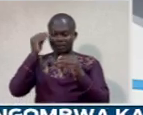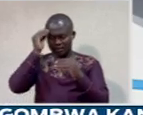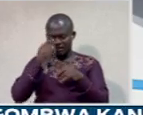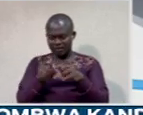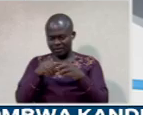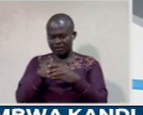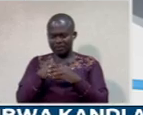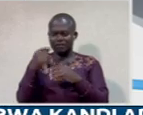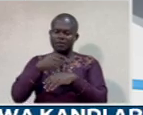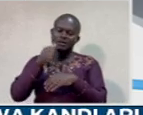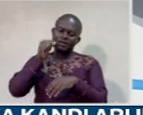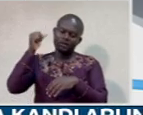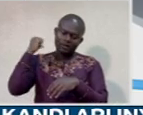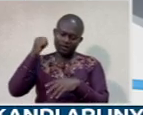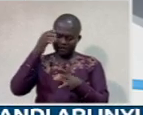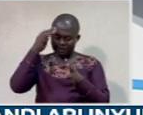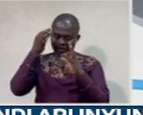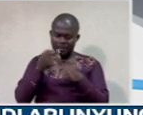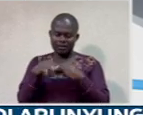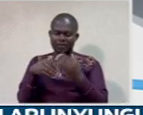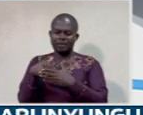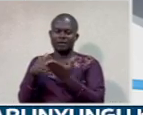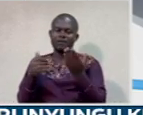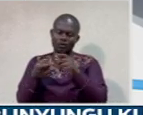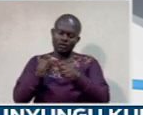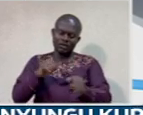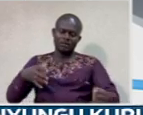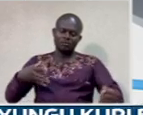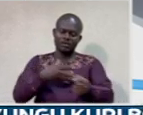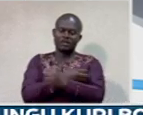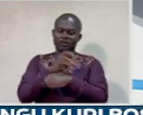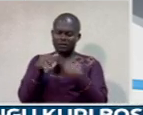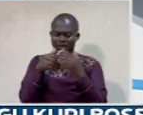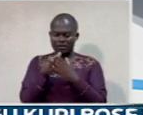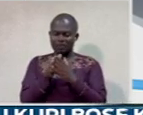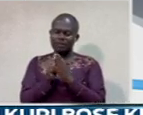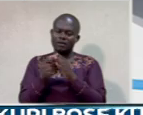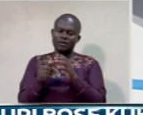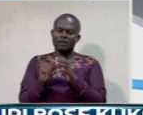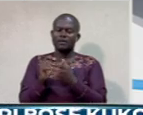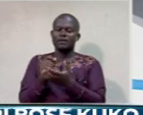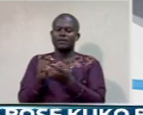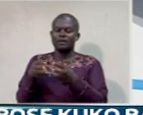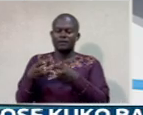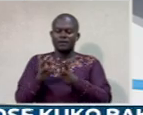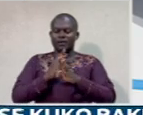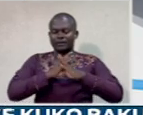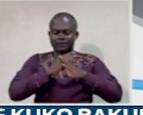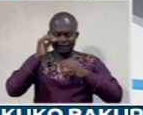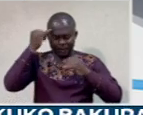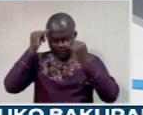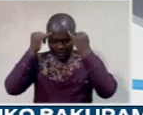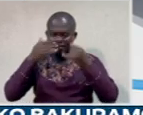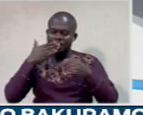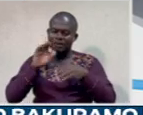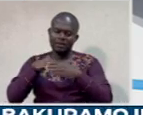w'ejo ibihugu bitandukanye byiyemeza kongera imbaraga cyangwa se gukaza ingamba zo kurwanya ingengabitekerezo